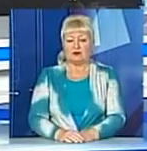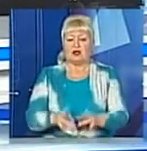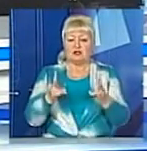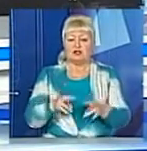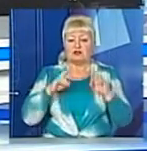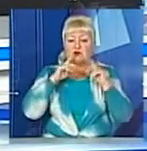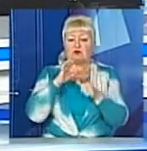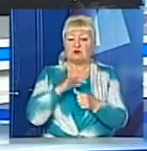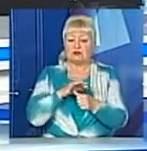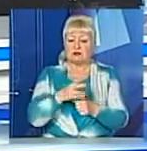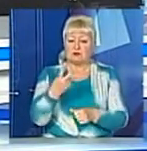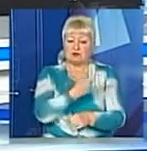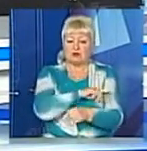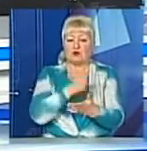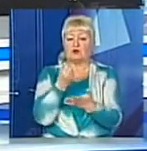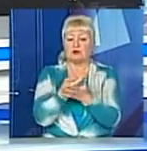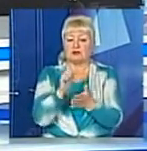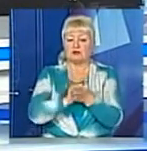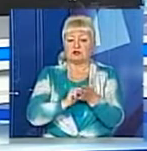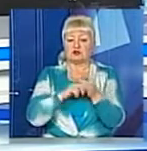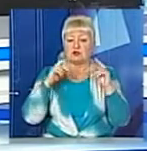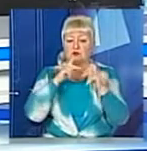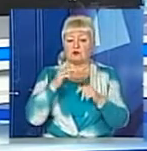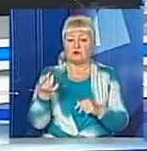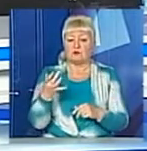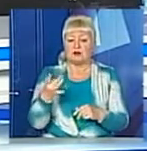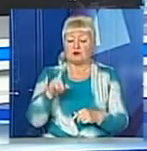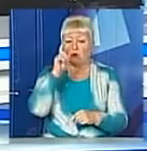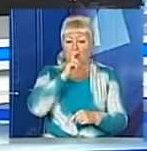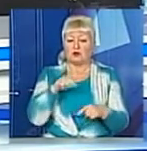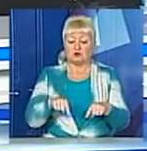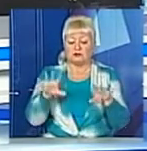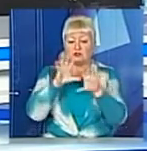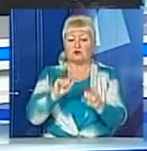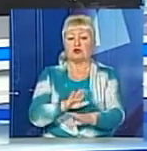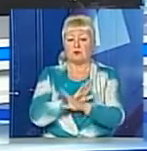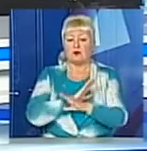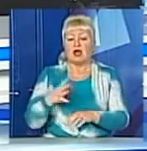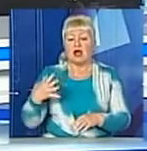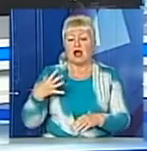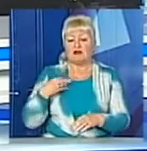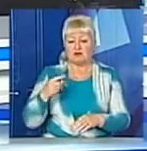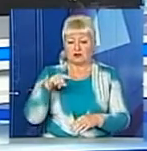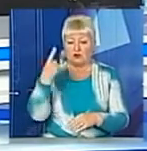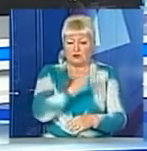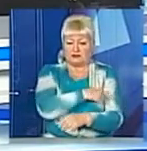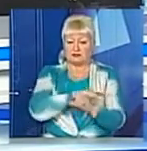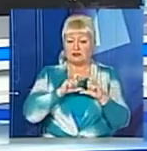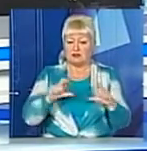отруєних грибів. Двоє госпіталізованих через отруєння блідою поганкою цієї ночі померли у Львівській обласній клінічній лікарні.